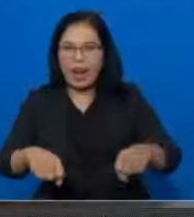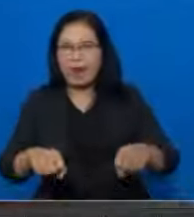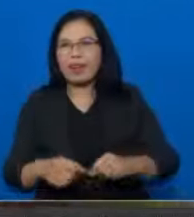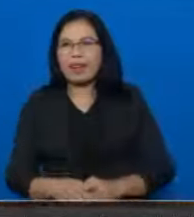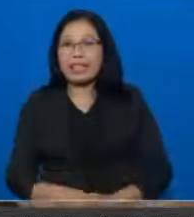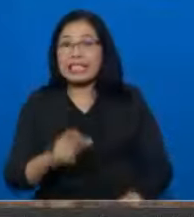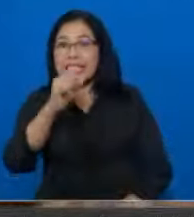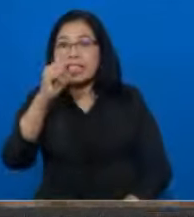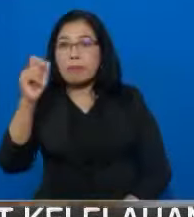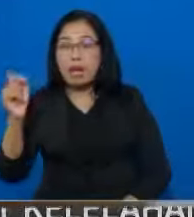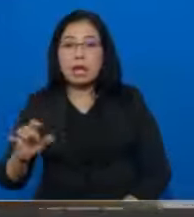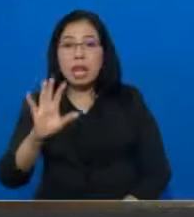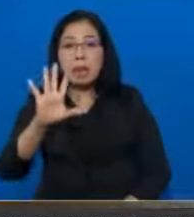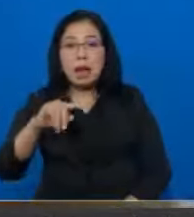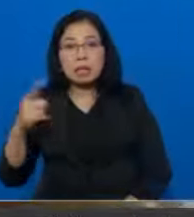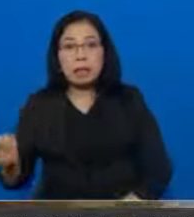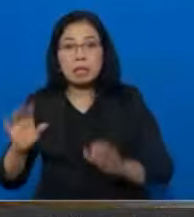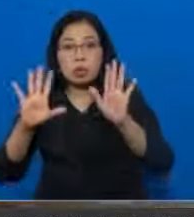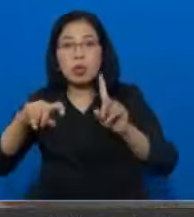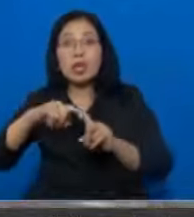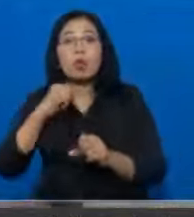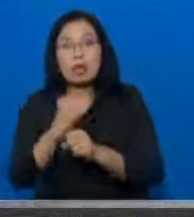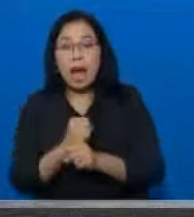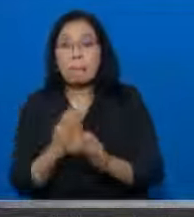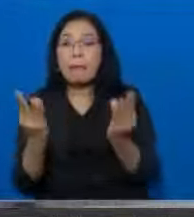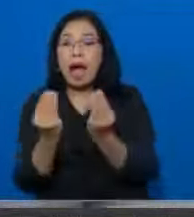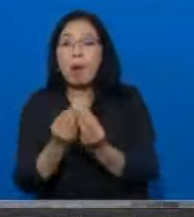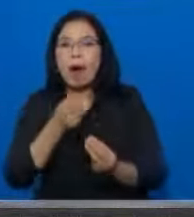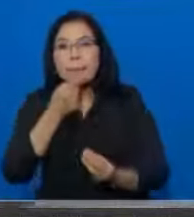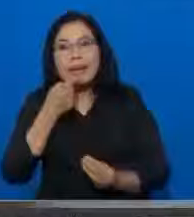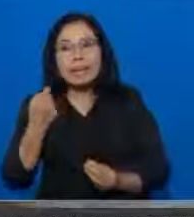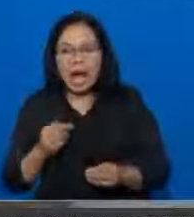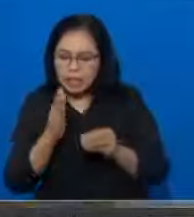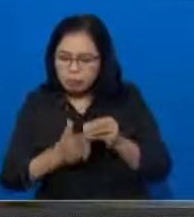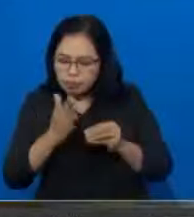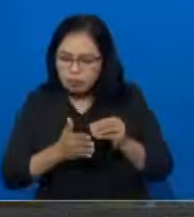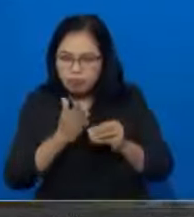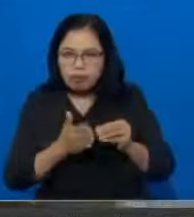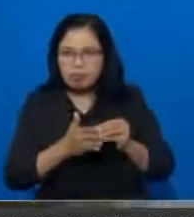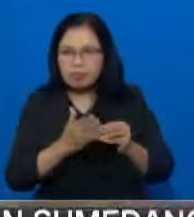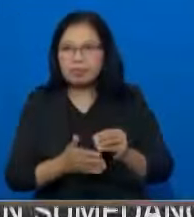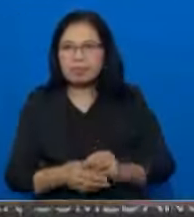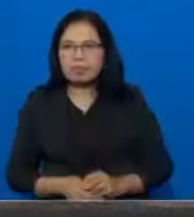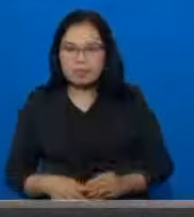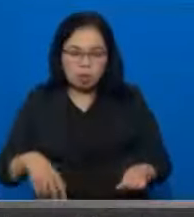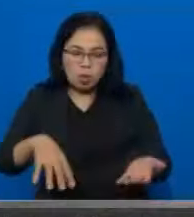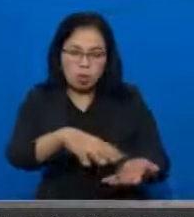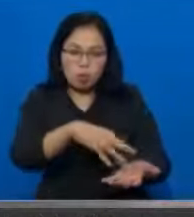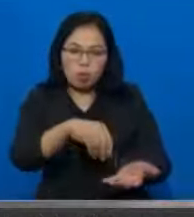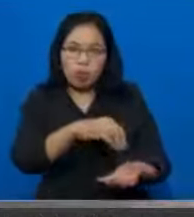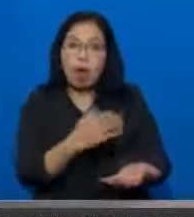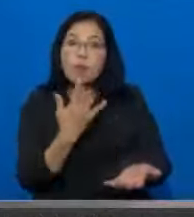Setiap hari 5-10 kg bawang merah yang sudah diiris tipis diolah menjadi bawang goreng yang akan digunakan sebagai taburan pada